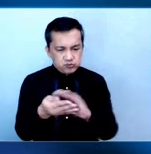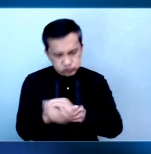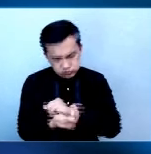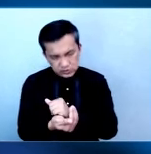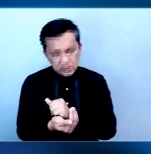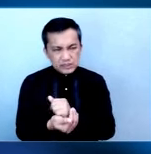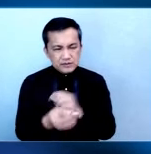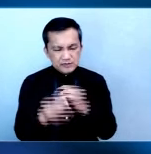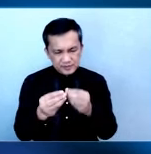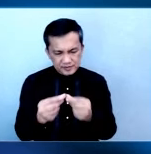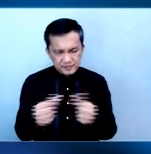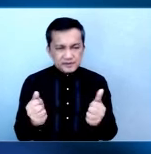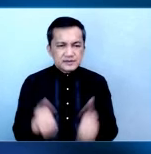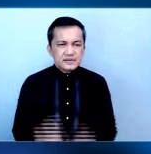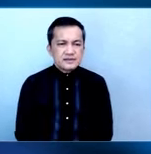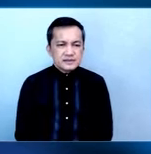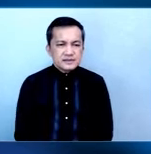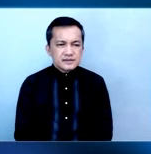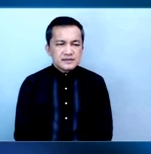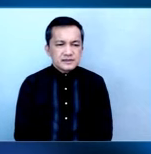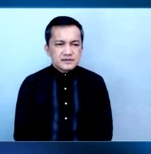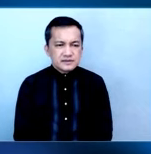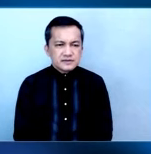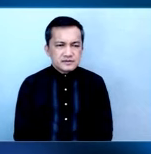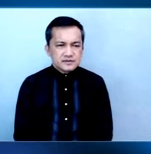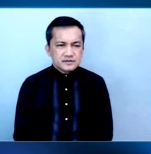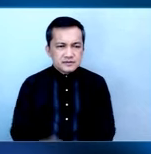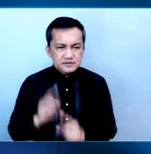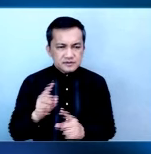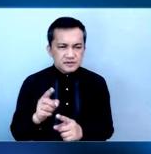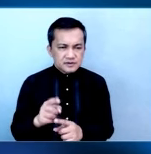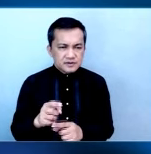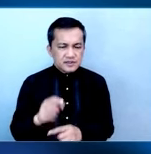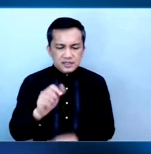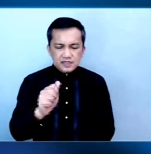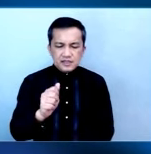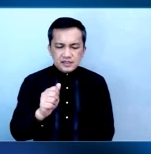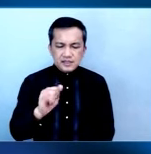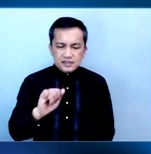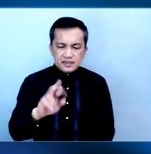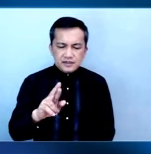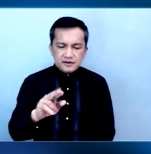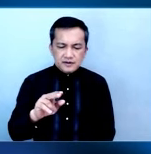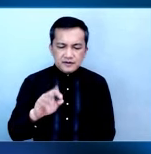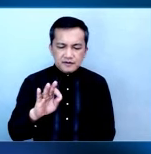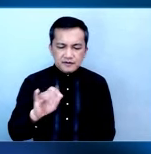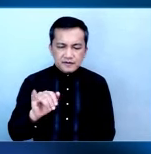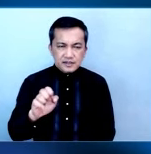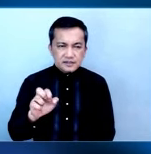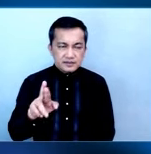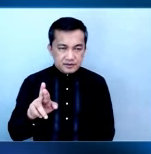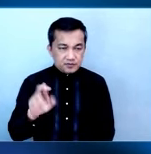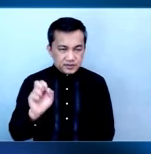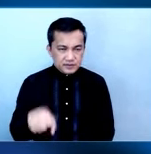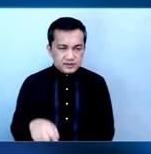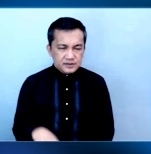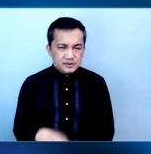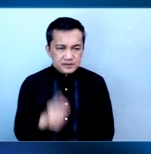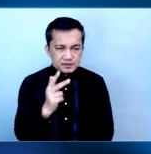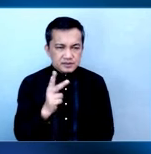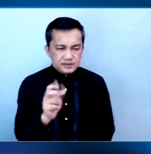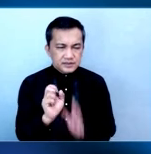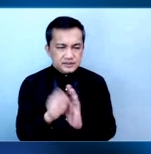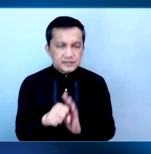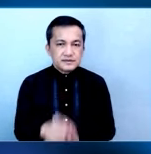Mag-melt po siya eh. Hindi ko sagutin ko lang po yung kay sir. Air fryer po pwede rin. Wow! Pwede naman. Pero mga 30 seconds lang